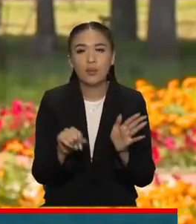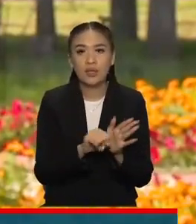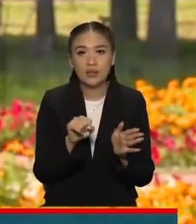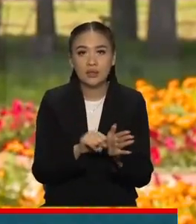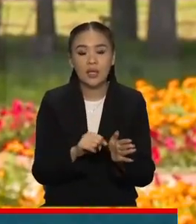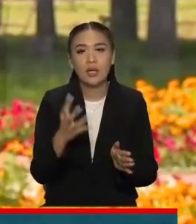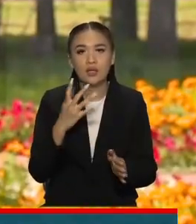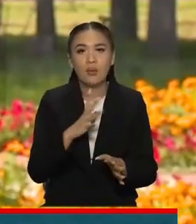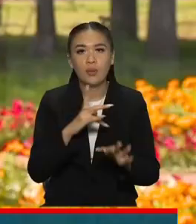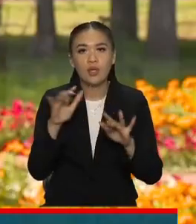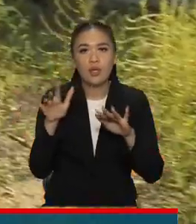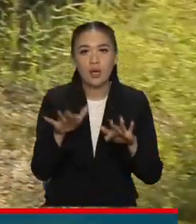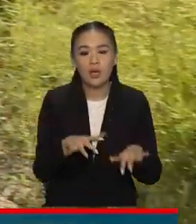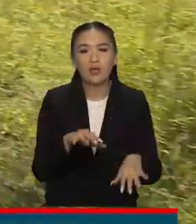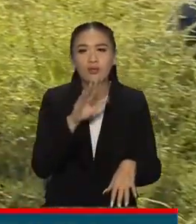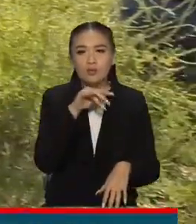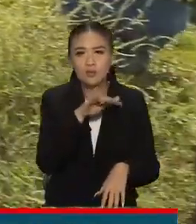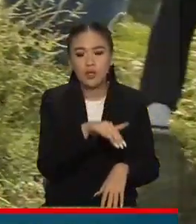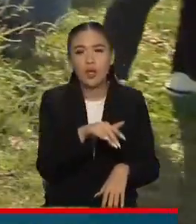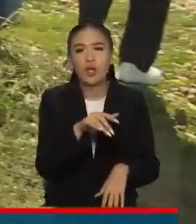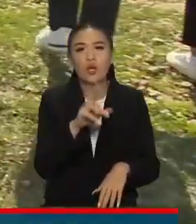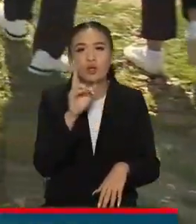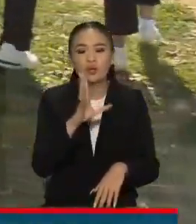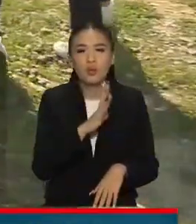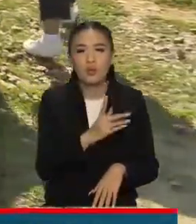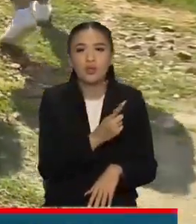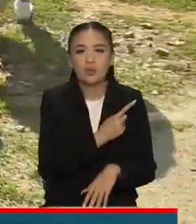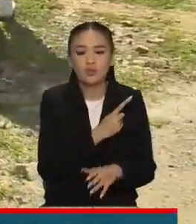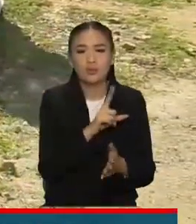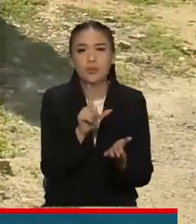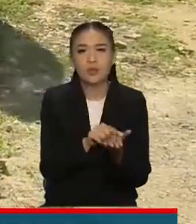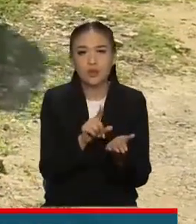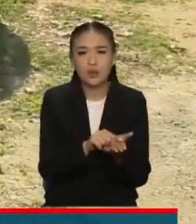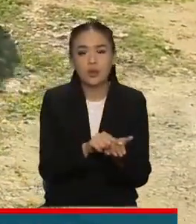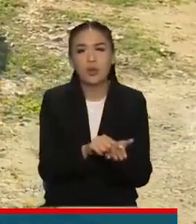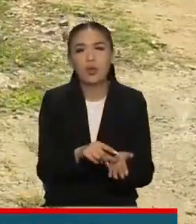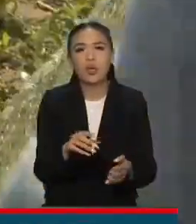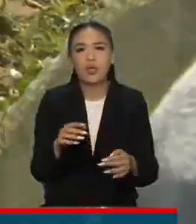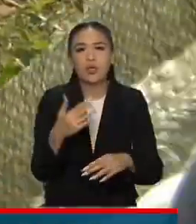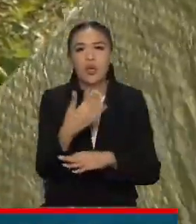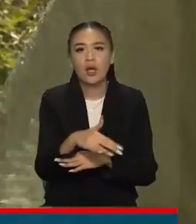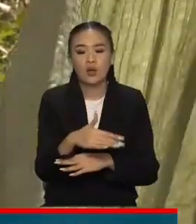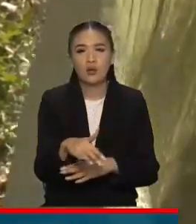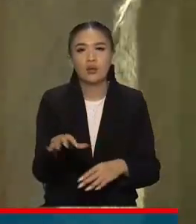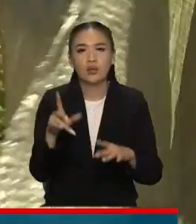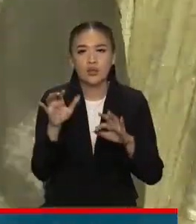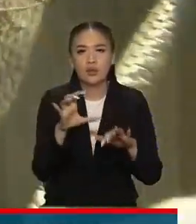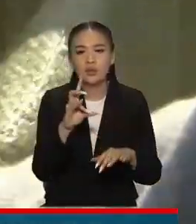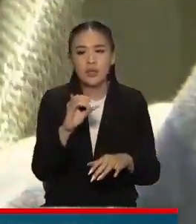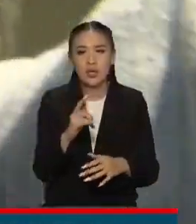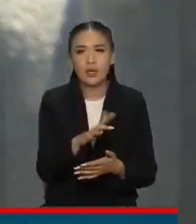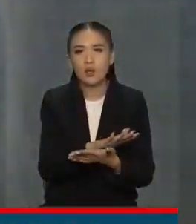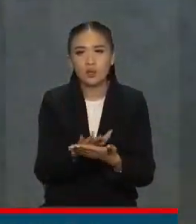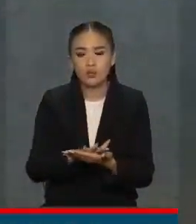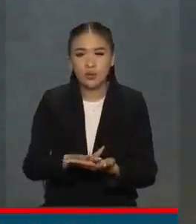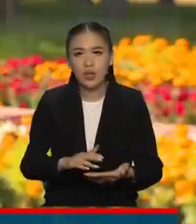басты қарт кісілердің немесе көп балалы жалғыз басты аналардың ауласын қардан тазарту. Оның өзі